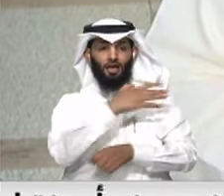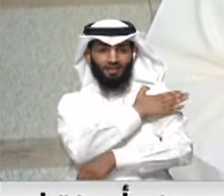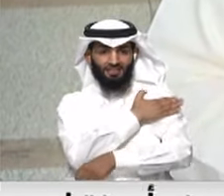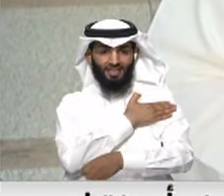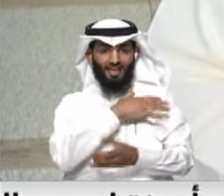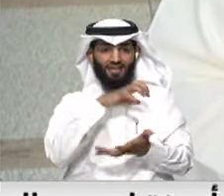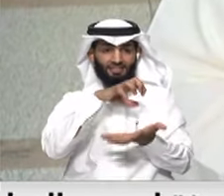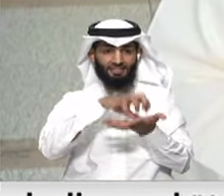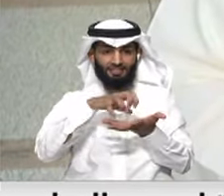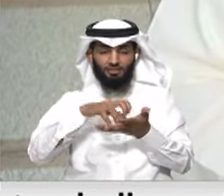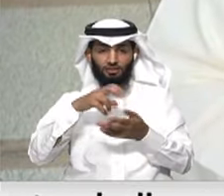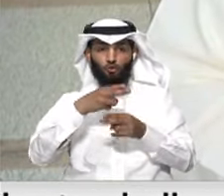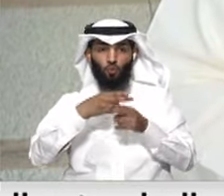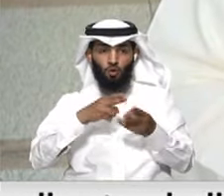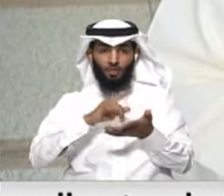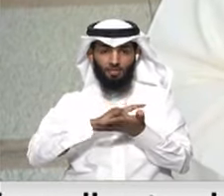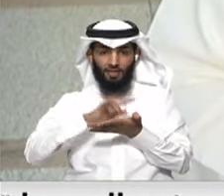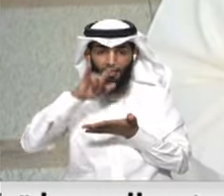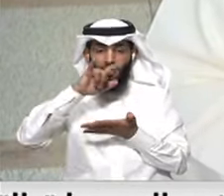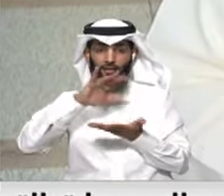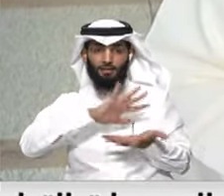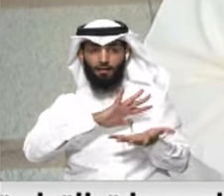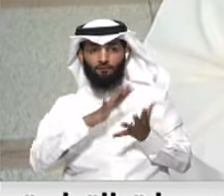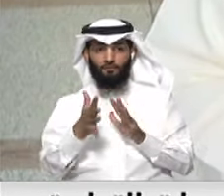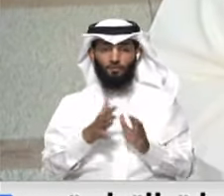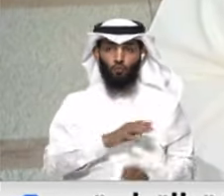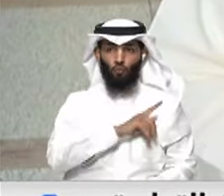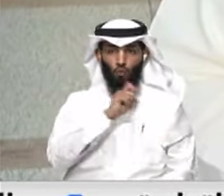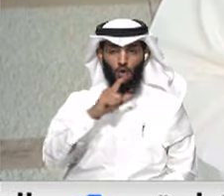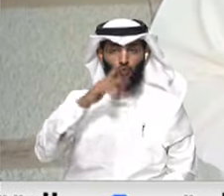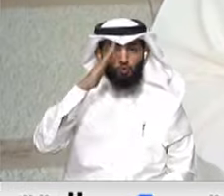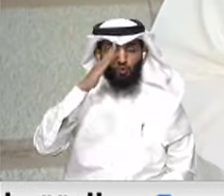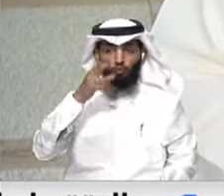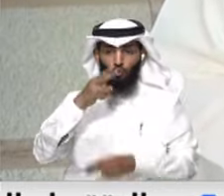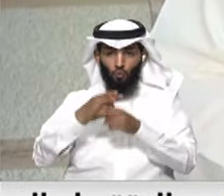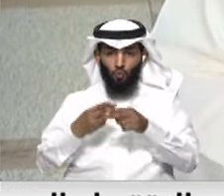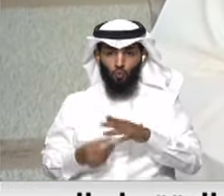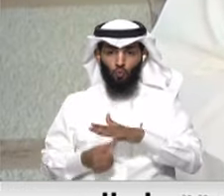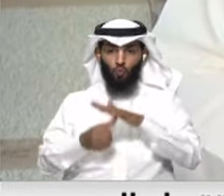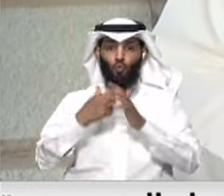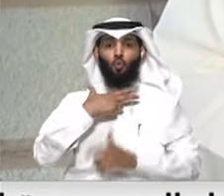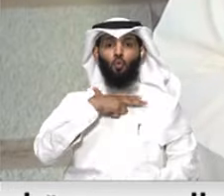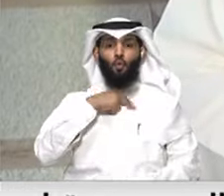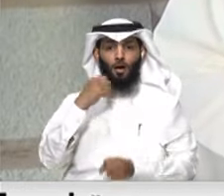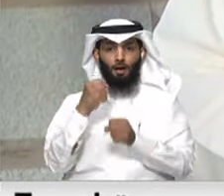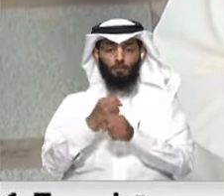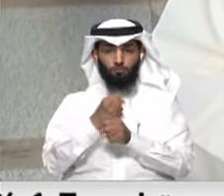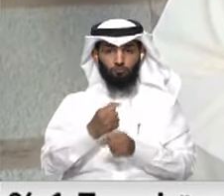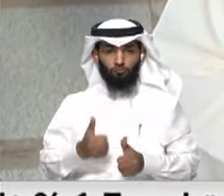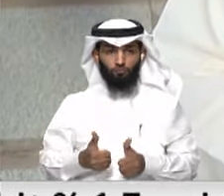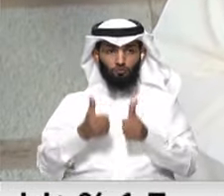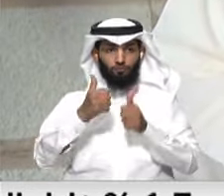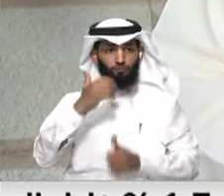الرسمية لتسهيل سفر الحجاج لموسم هذا السنة. شكرا جزيلا لك يوسف.